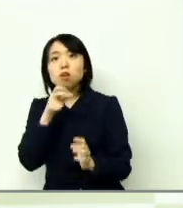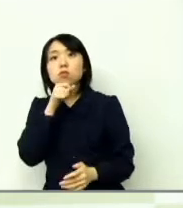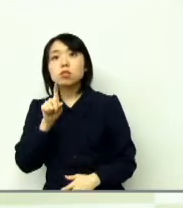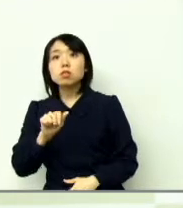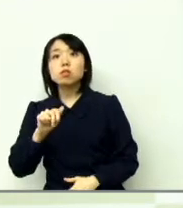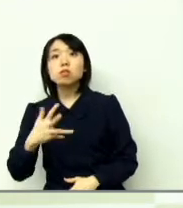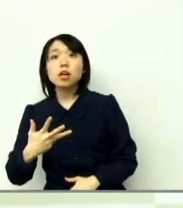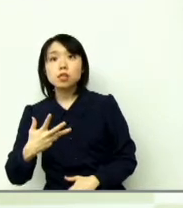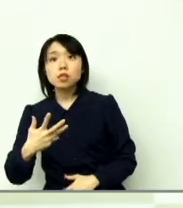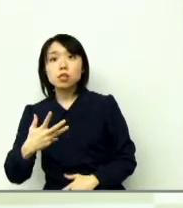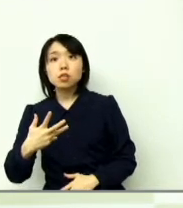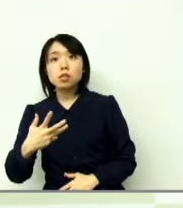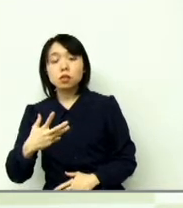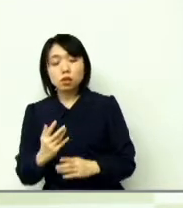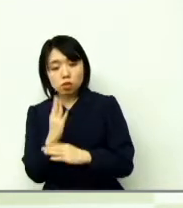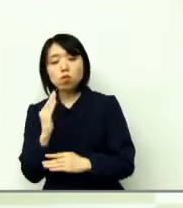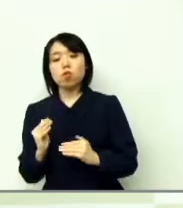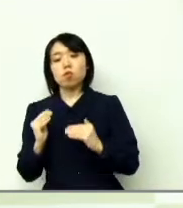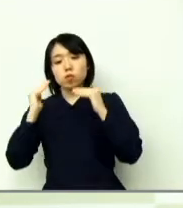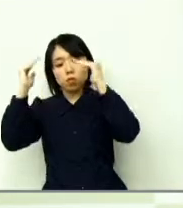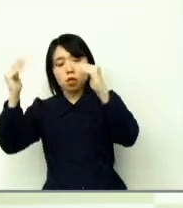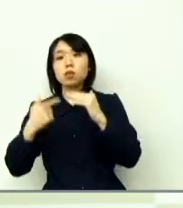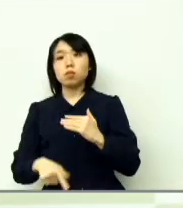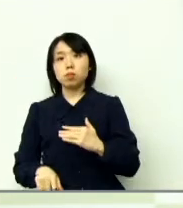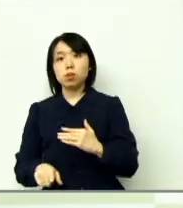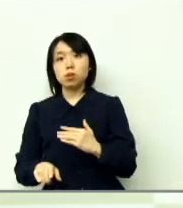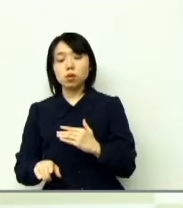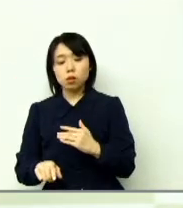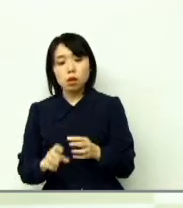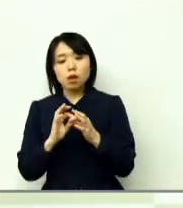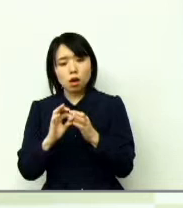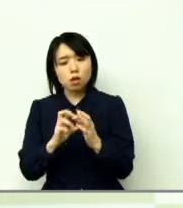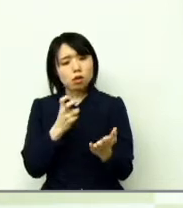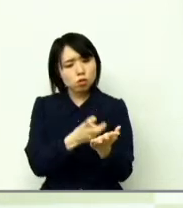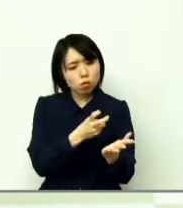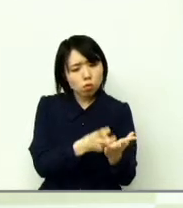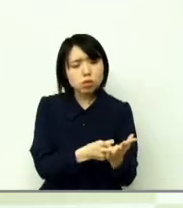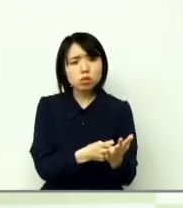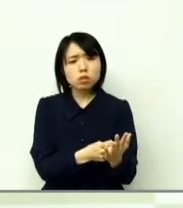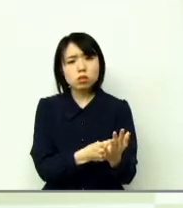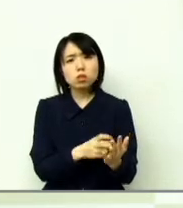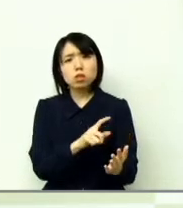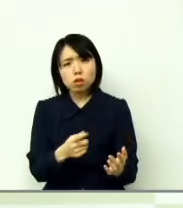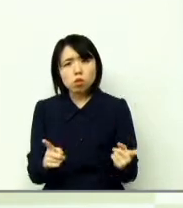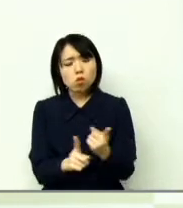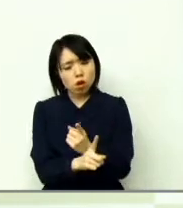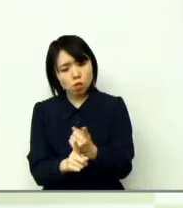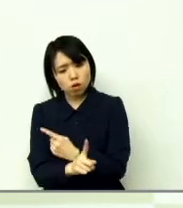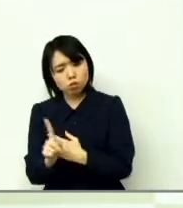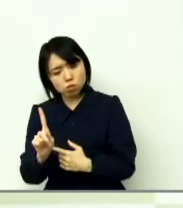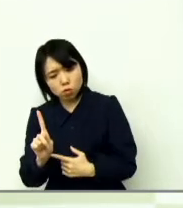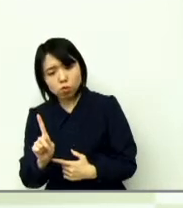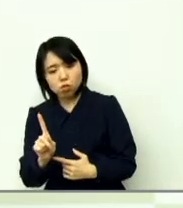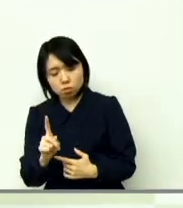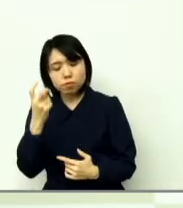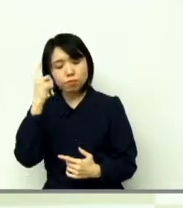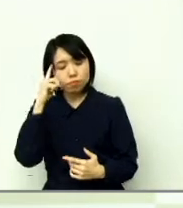成人となることに伴います関連法等の義務と責任がどのように変更されるかを注視した